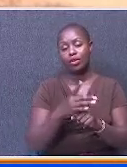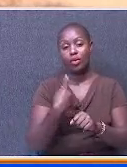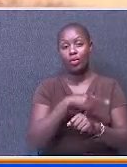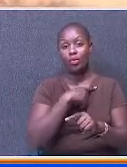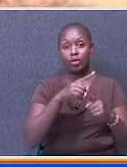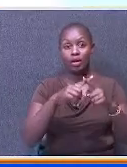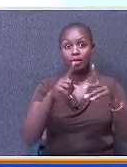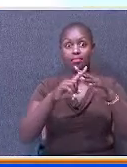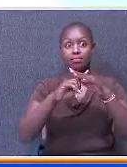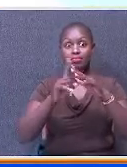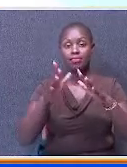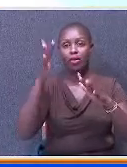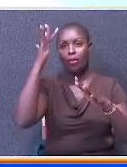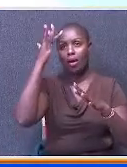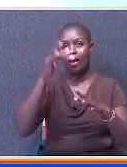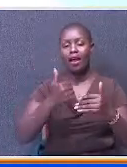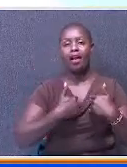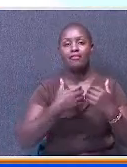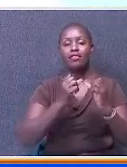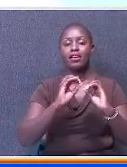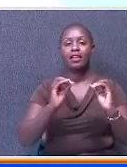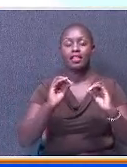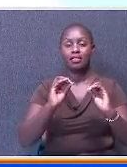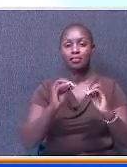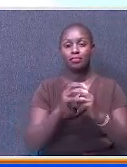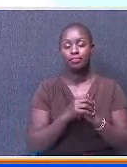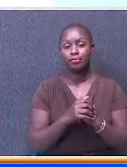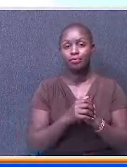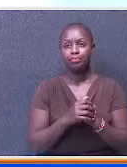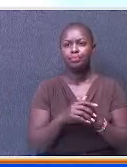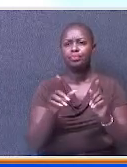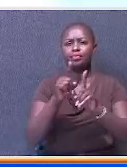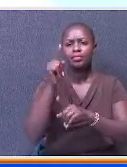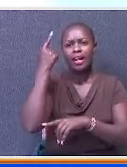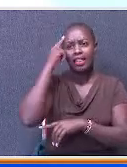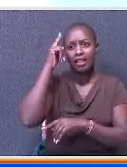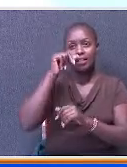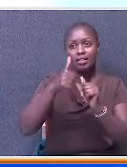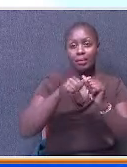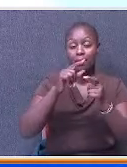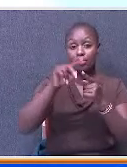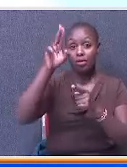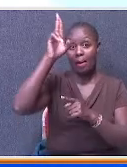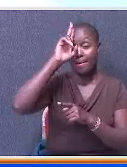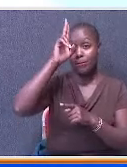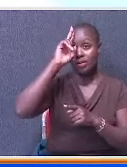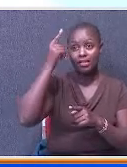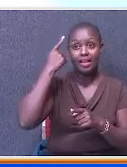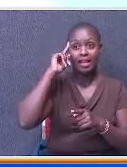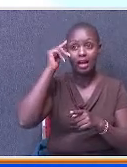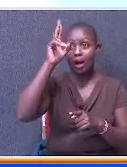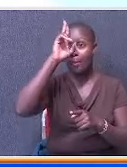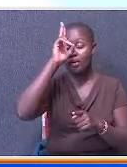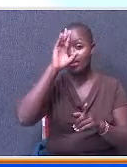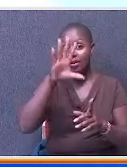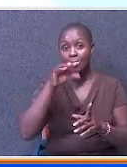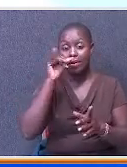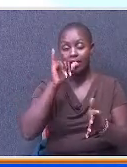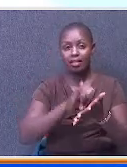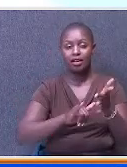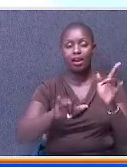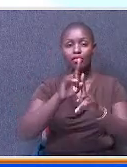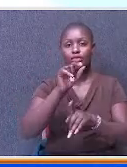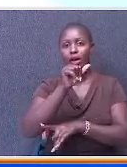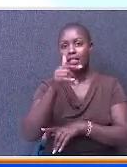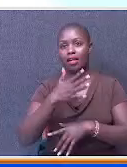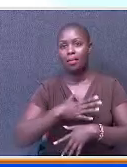adui nafukuza sisi. Na nafikiri ni mambo ya polisi. Na ni polisi wamechukua hiyo mali na wengine sasa wao wenye